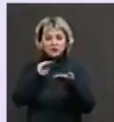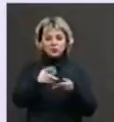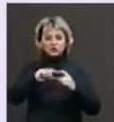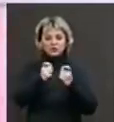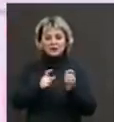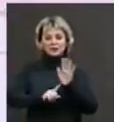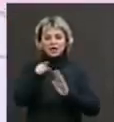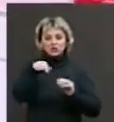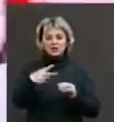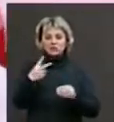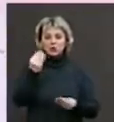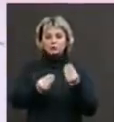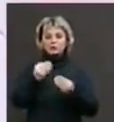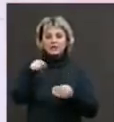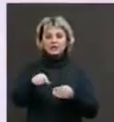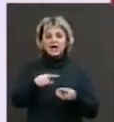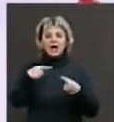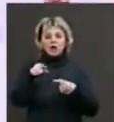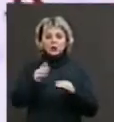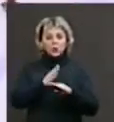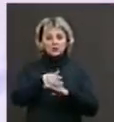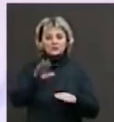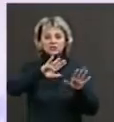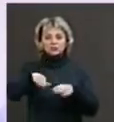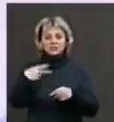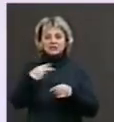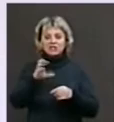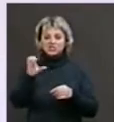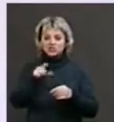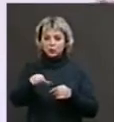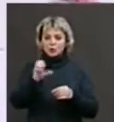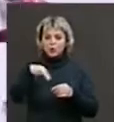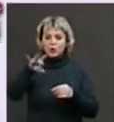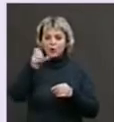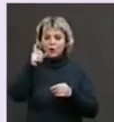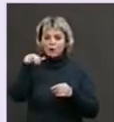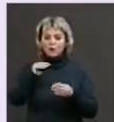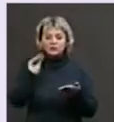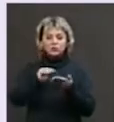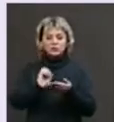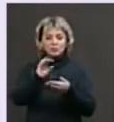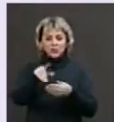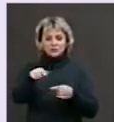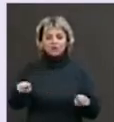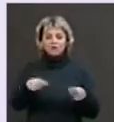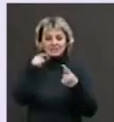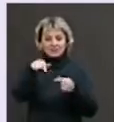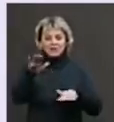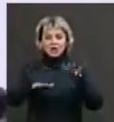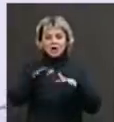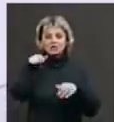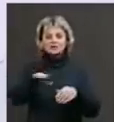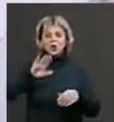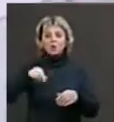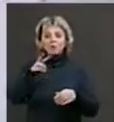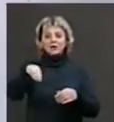в самом начале второго периода. Отличились гости, но спустя 20 секунд Алексей Прохоров точным броском восстановил равновесие.